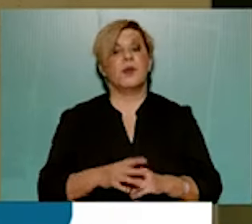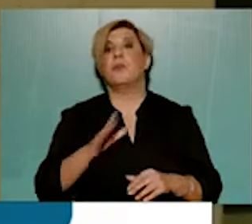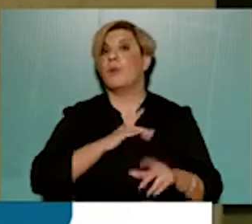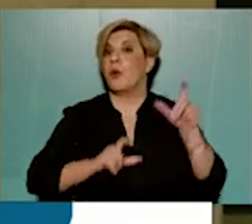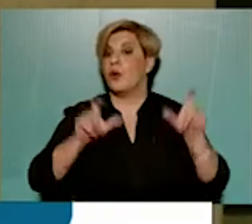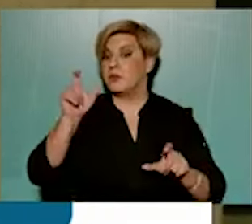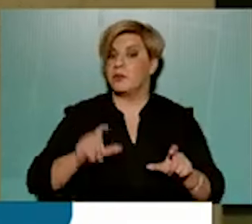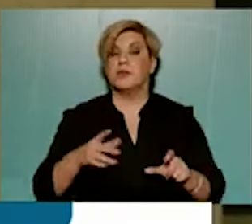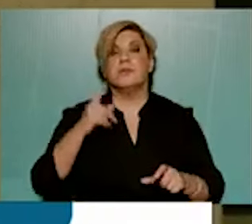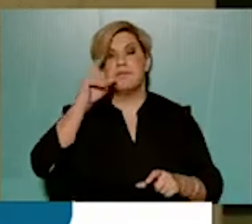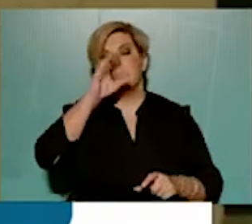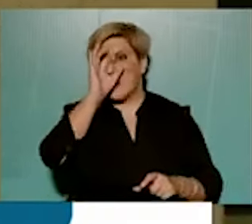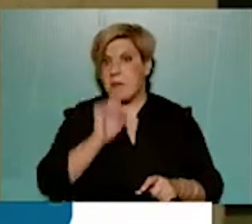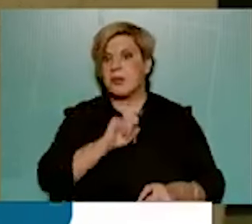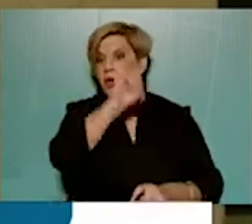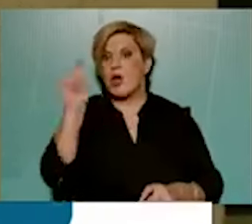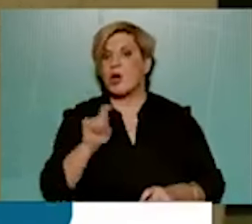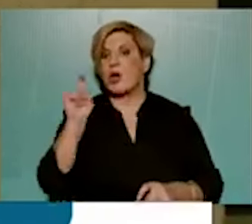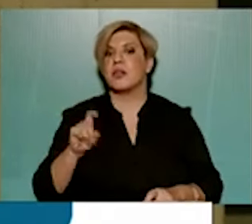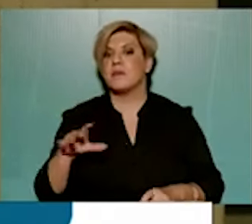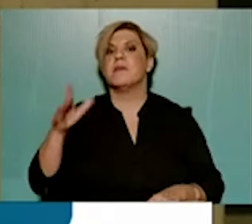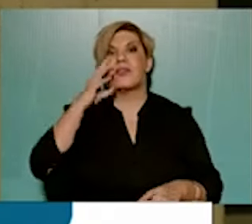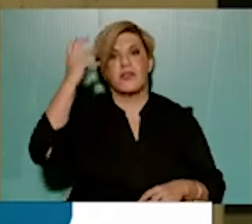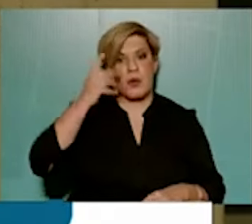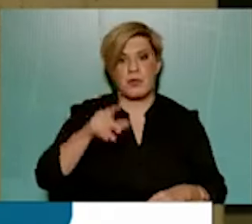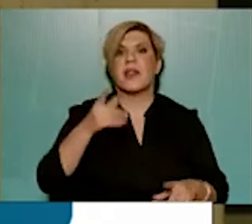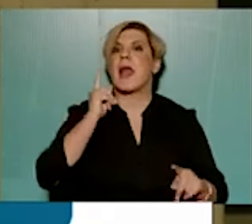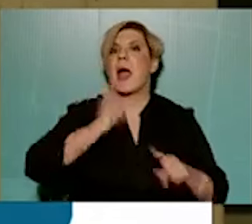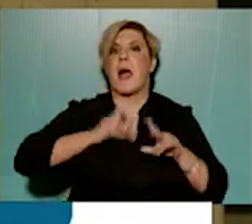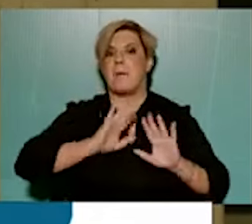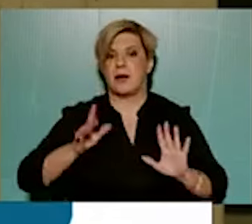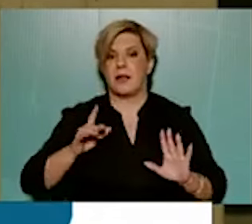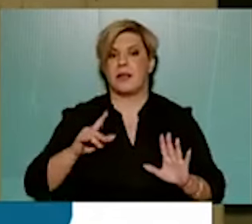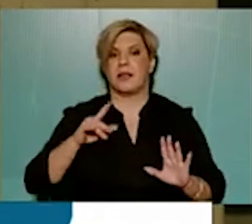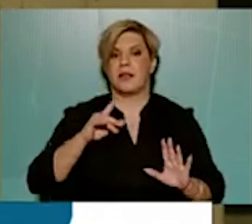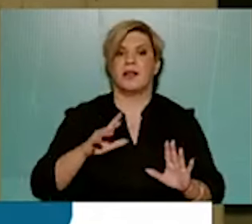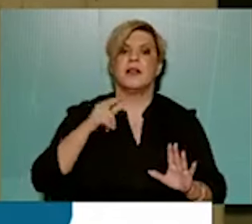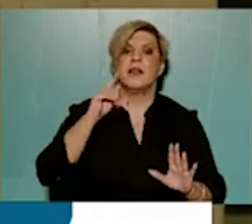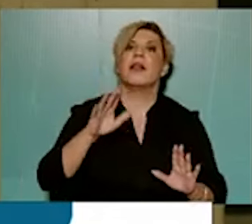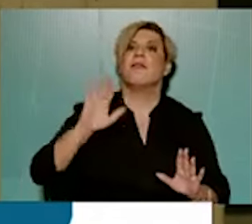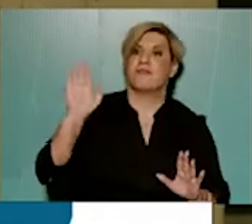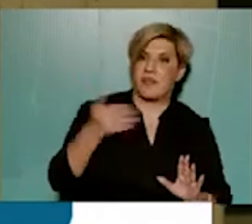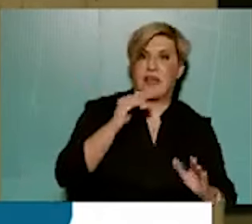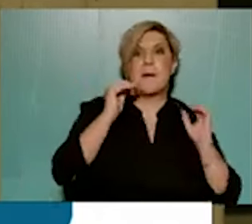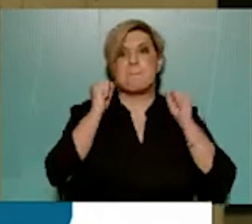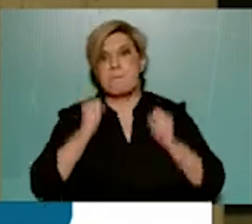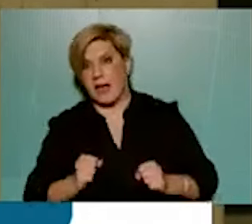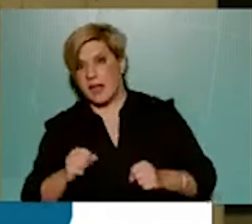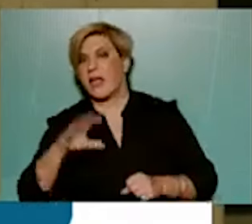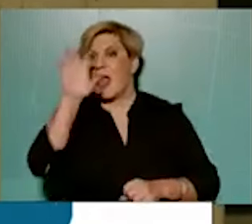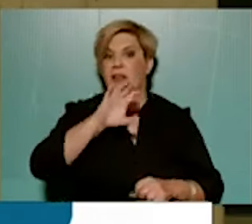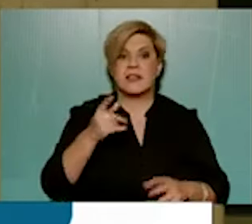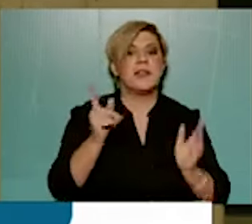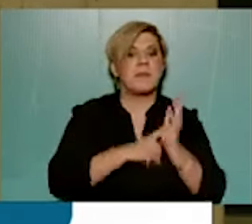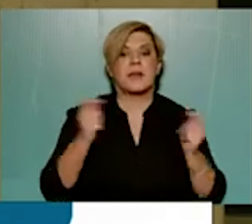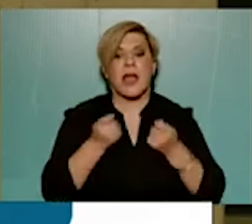πολίτες, το πραγματικό ερώτημα για το λαό της περιοχής μας, εμείς θεωρούμε ότι δεν είναι απλά το μένει ή φεύγει ή δεθ, αλλά τι πρέπει να γίνει